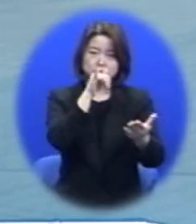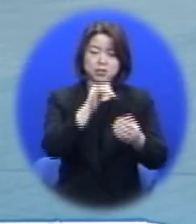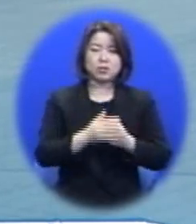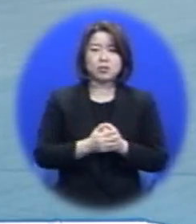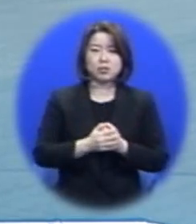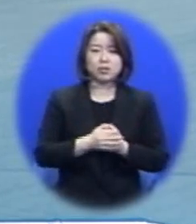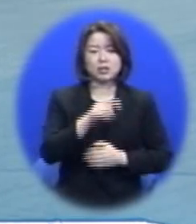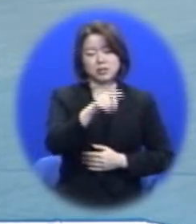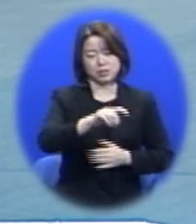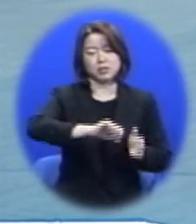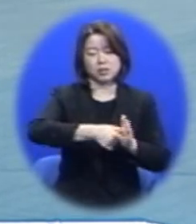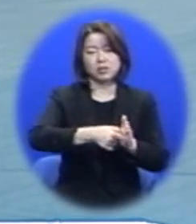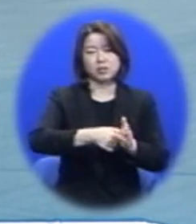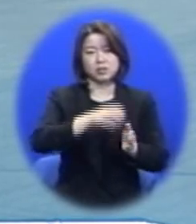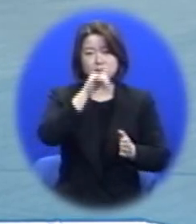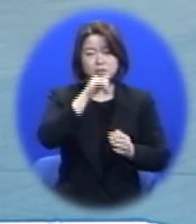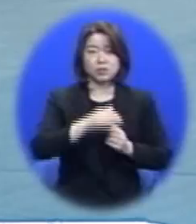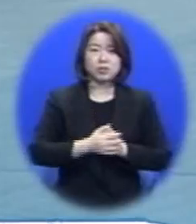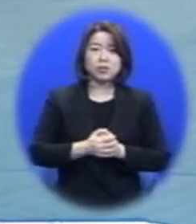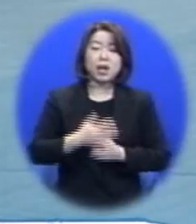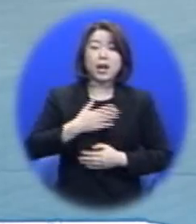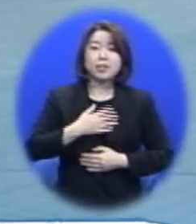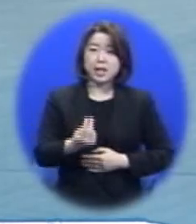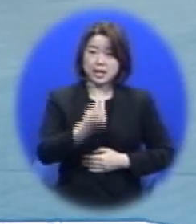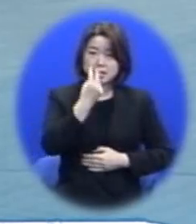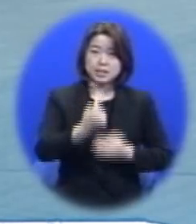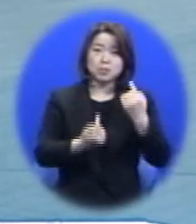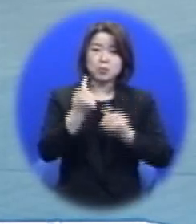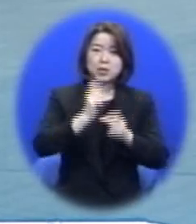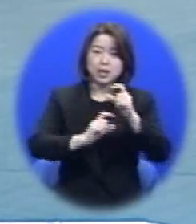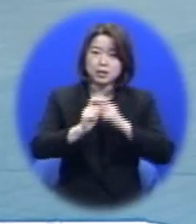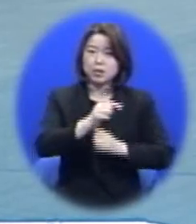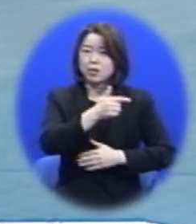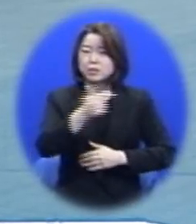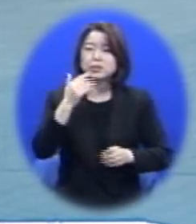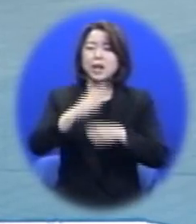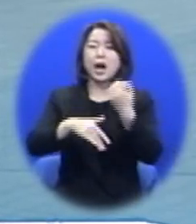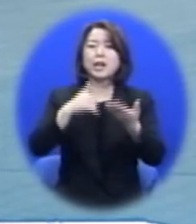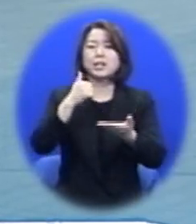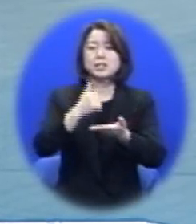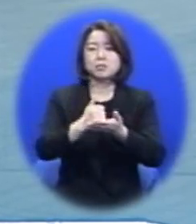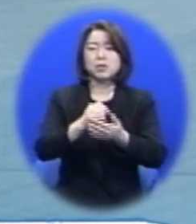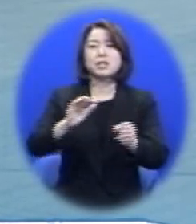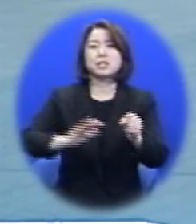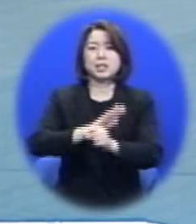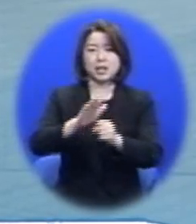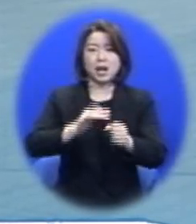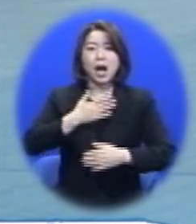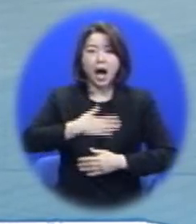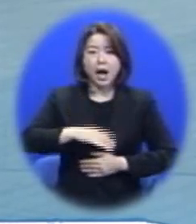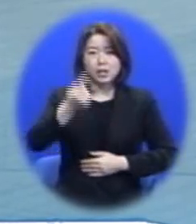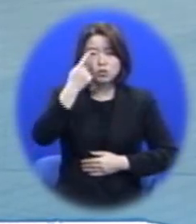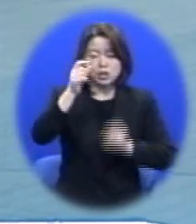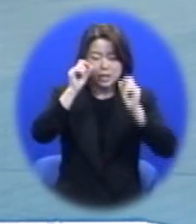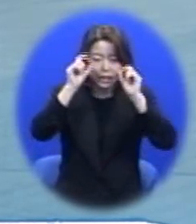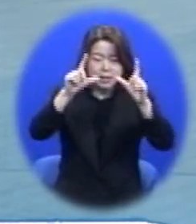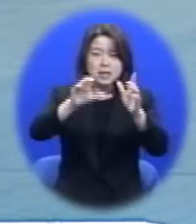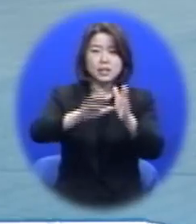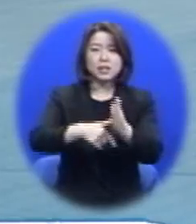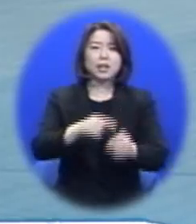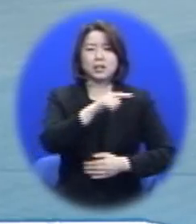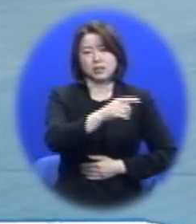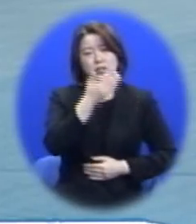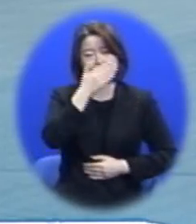그거예요, 열쇠는. 내 생명보다도 더 큰 하나님의 사랑을 아는 눈이 뜨일 때만 이게